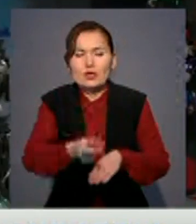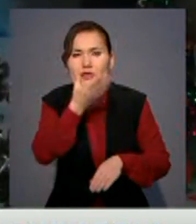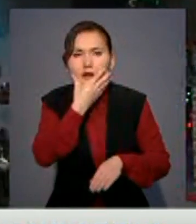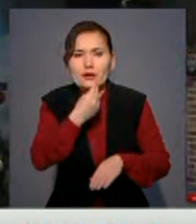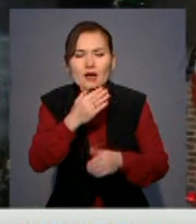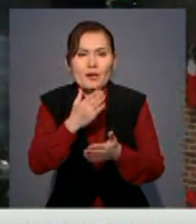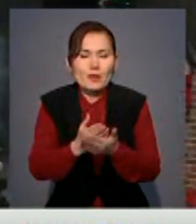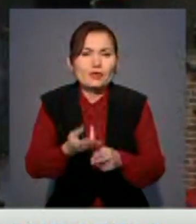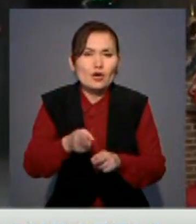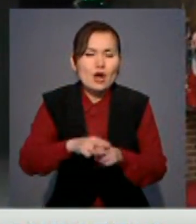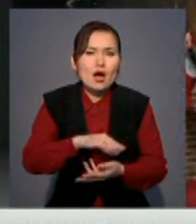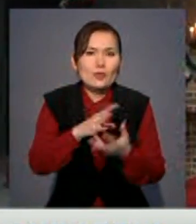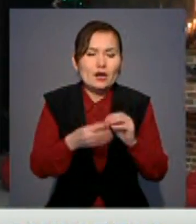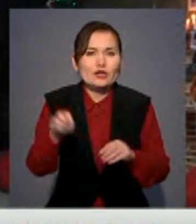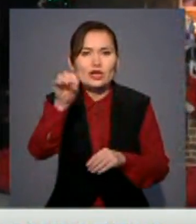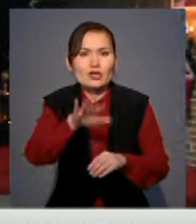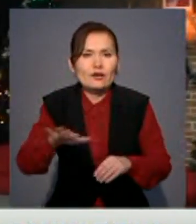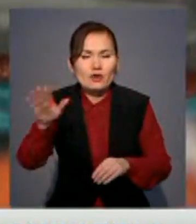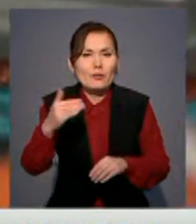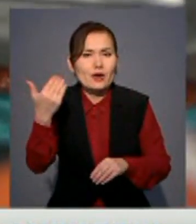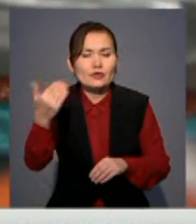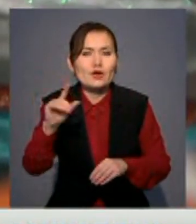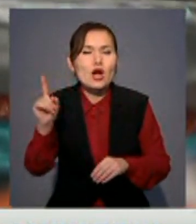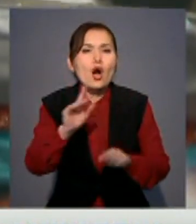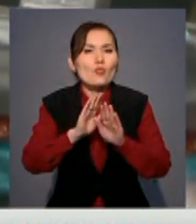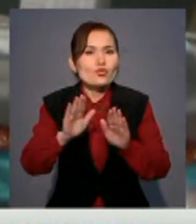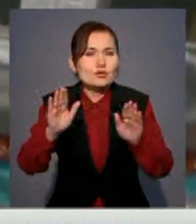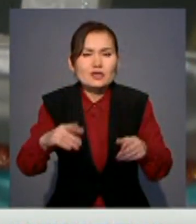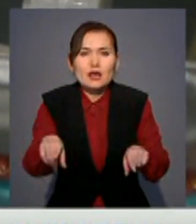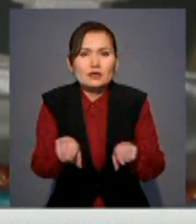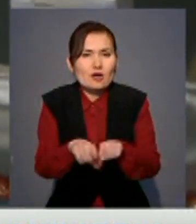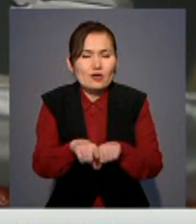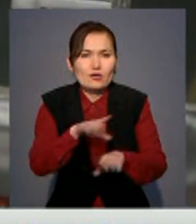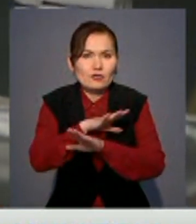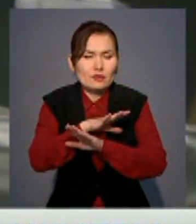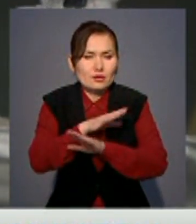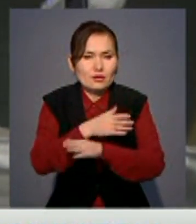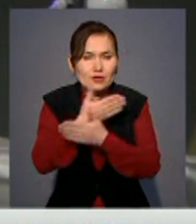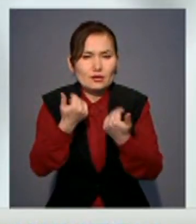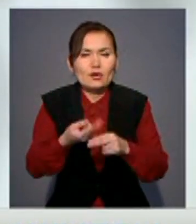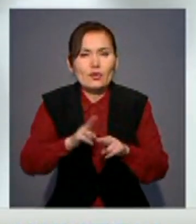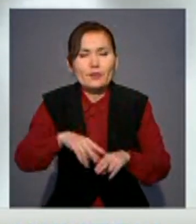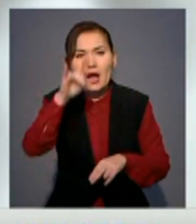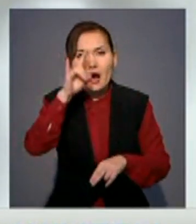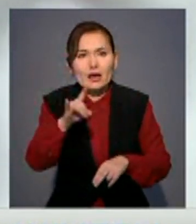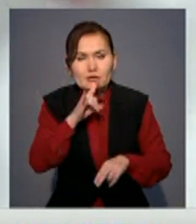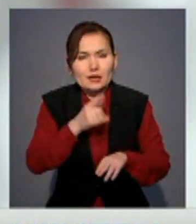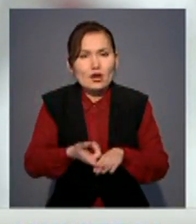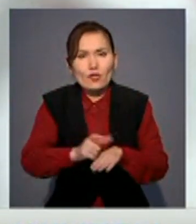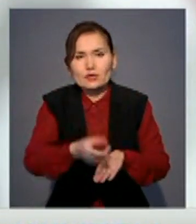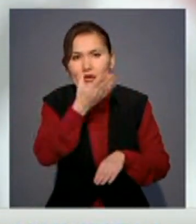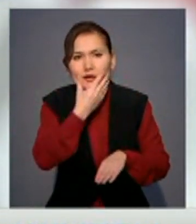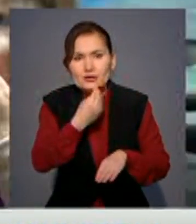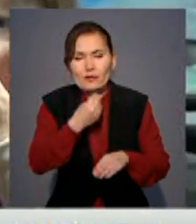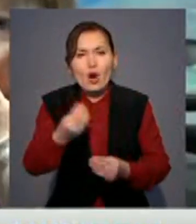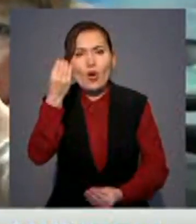Кейбірінің көшірмесі тіпті еуропалық мұражайлардың өзінде жоқ. Әлем бойынша ең үлкен көрмеде қазақстандық ойыншықтарды да кездестіруге